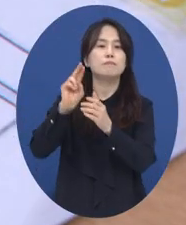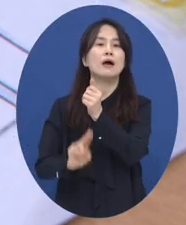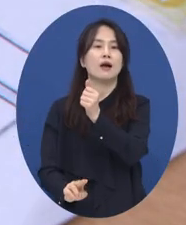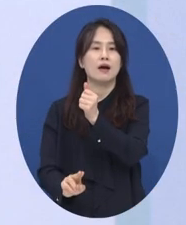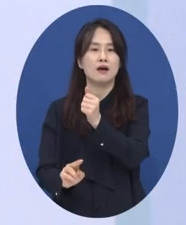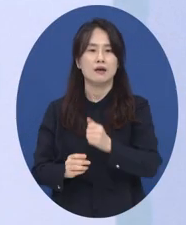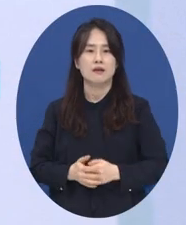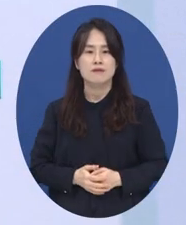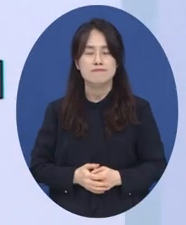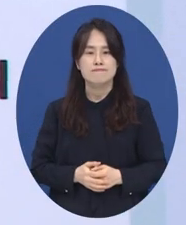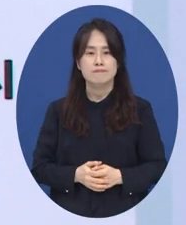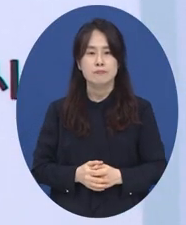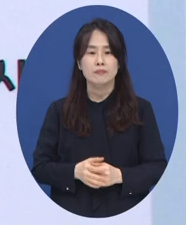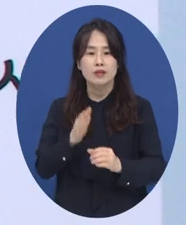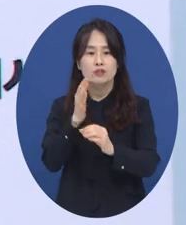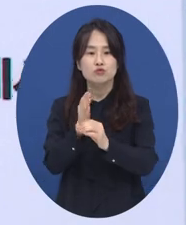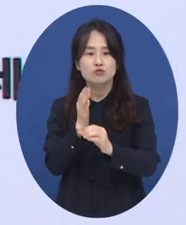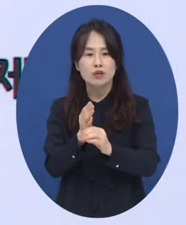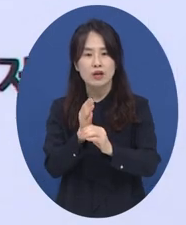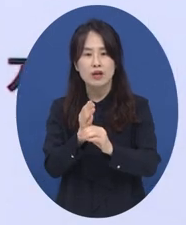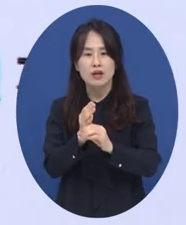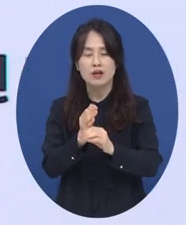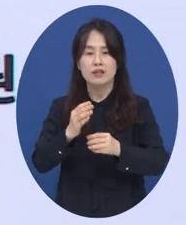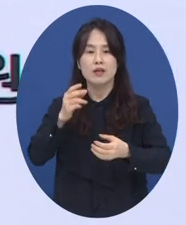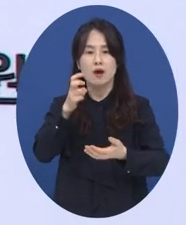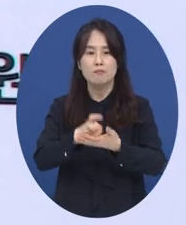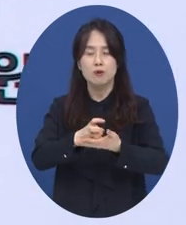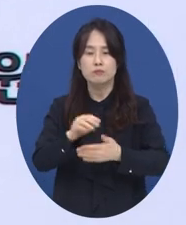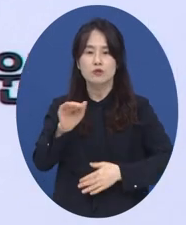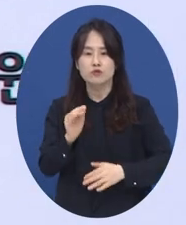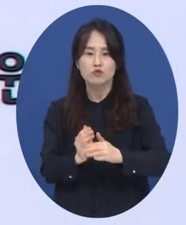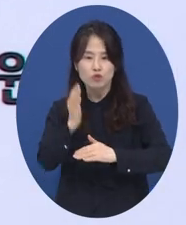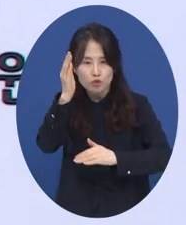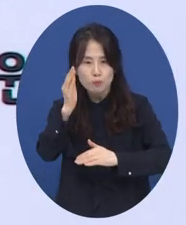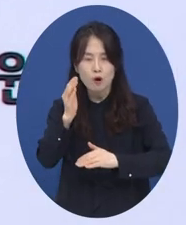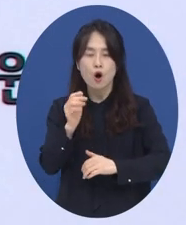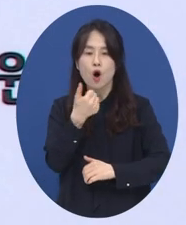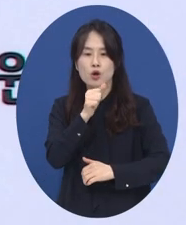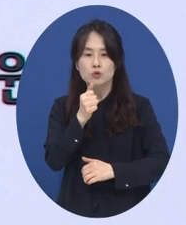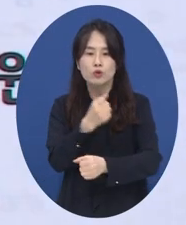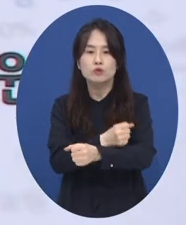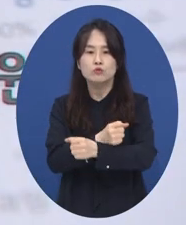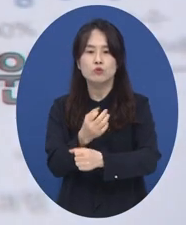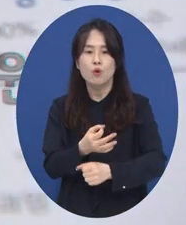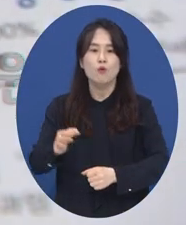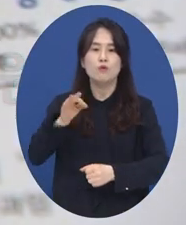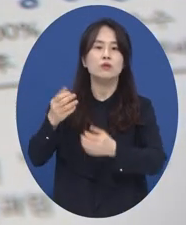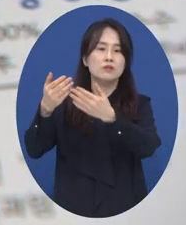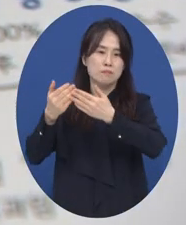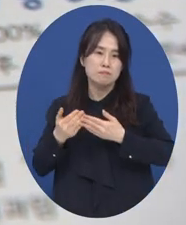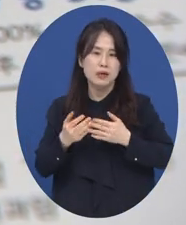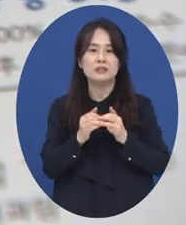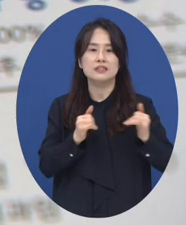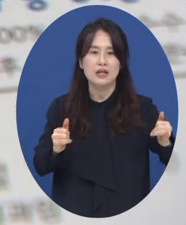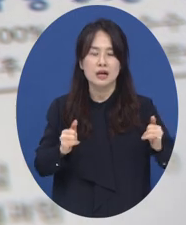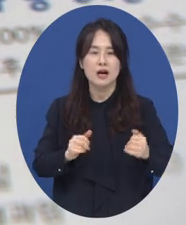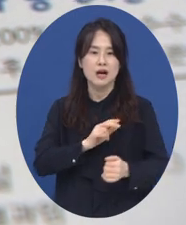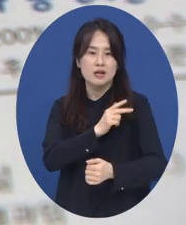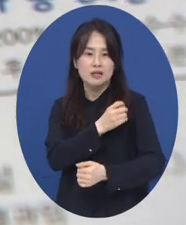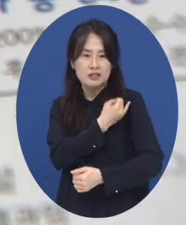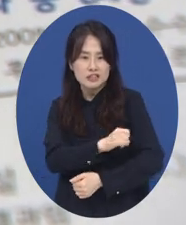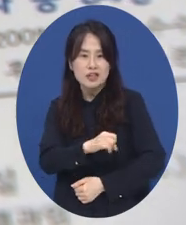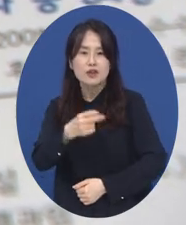됩니다 중계 보수를 법정 기준을 넘어 터무니없이 높게 받은 중개업자 무자격 무등록